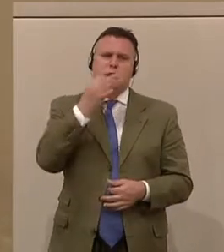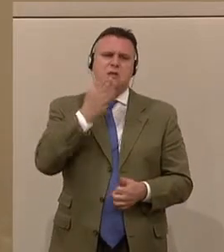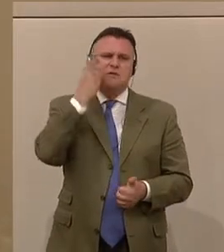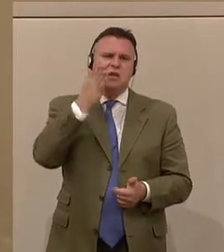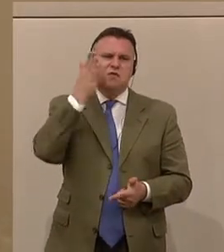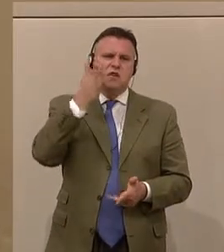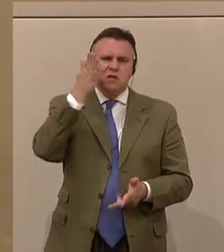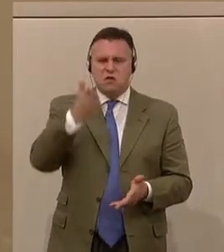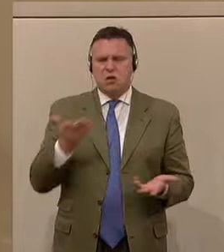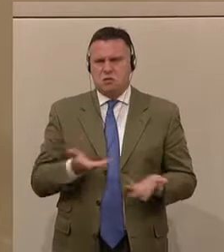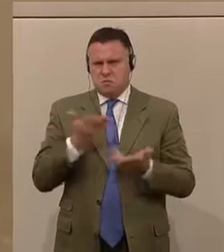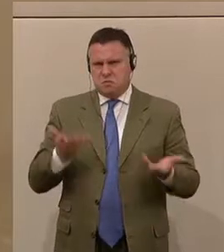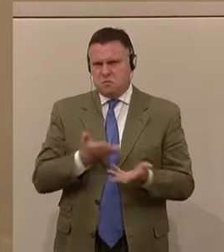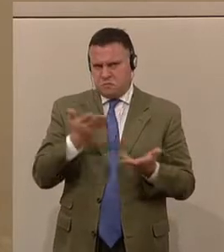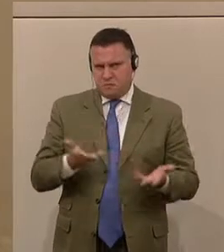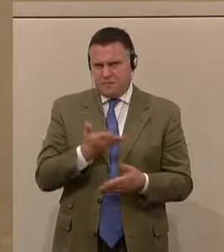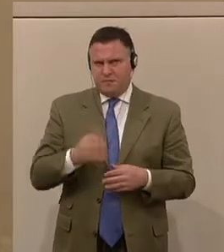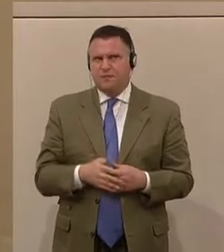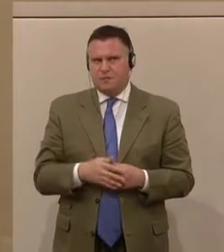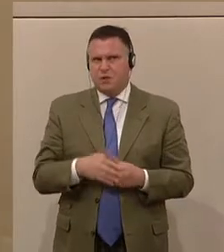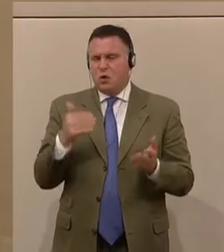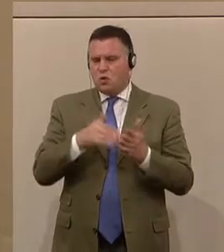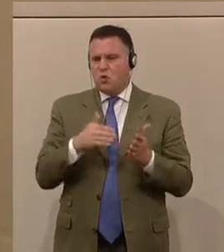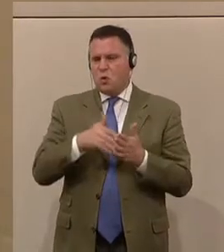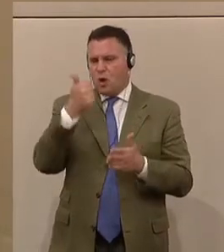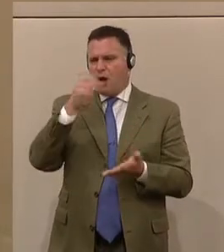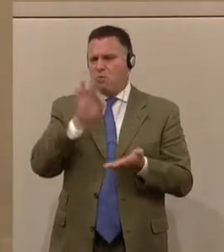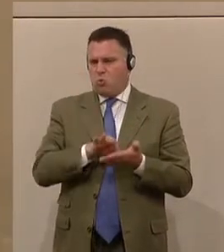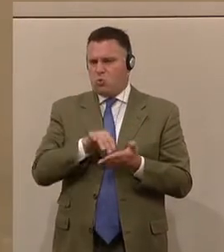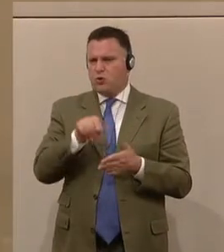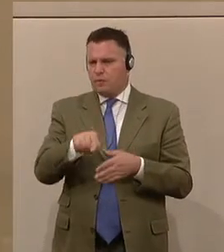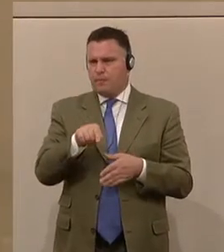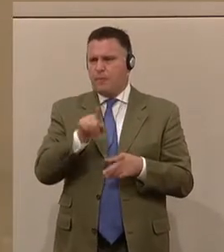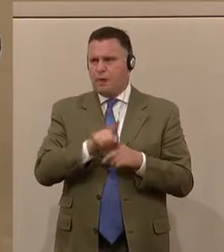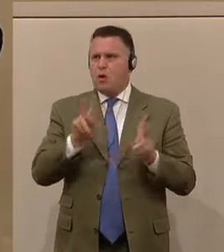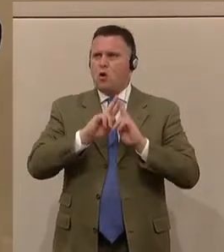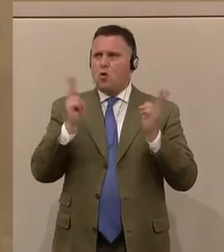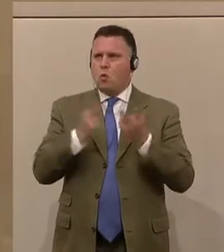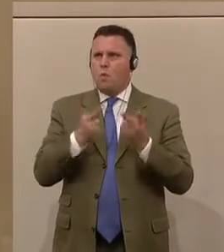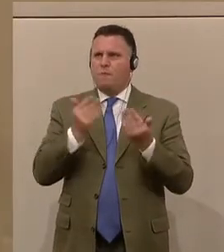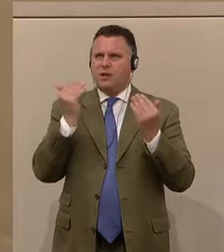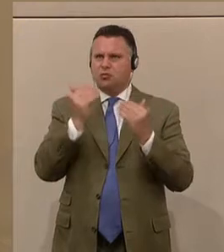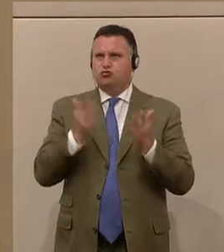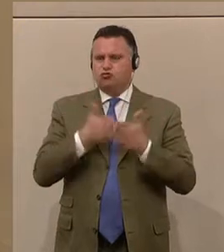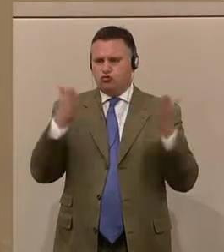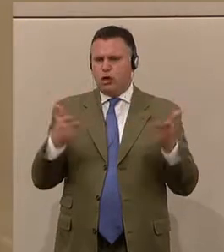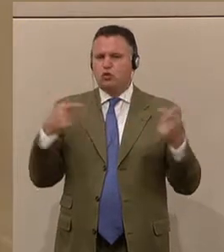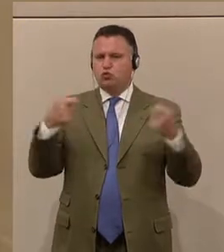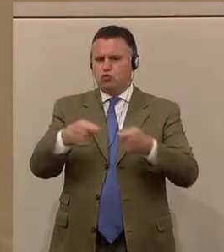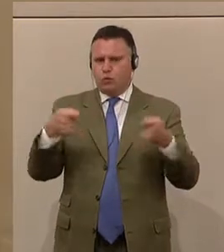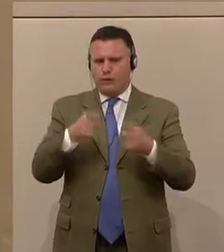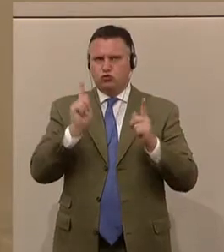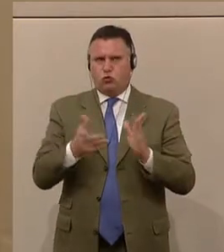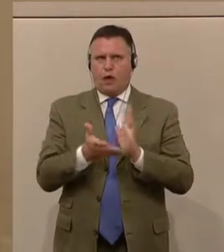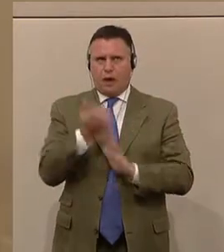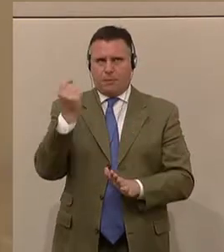nicht. Oder aber, und auf das werde ich im Folgenden ein wenig eingehen, die Abschaffung von umweltschädlichen Subventionen zum einen